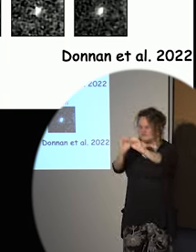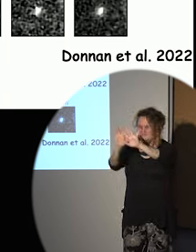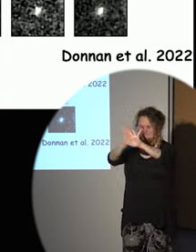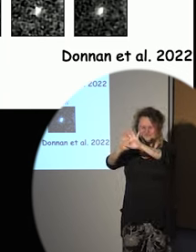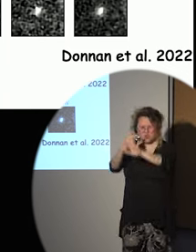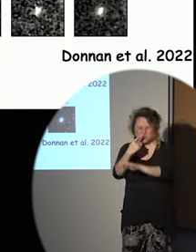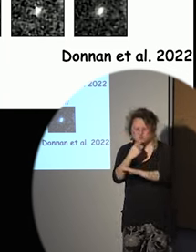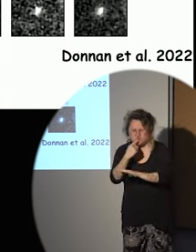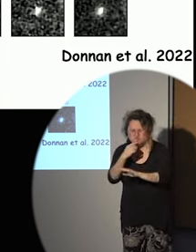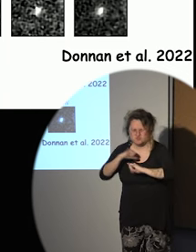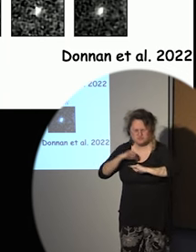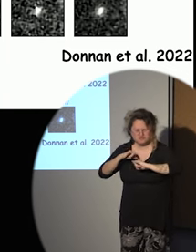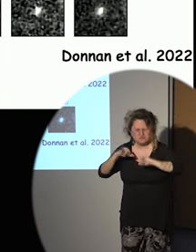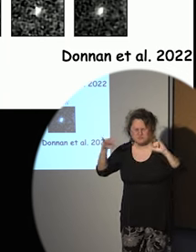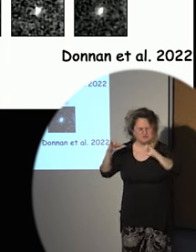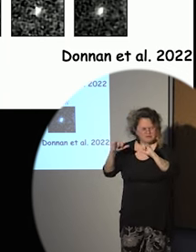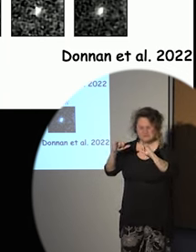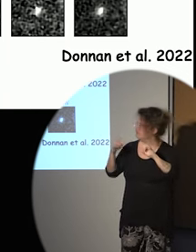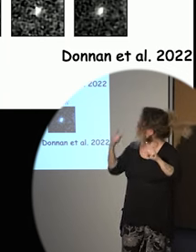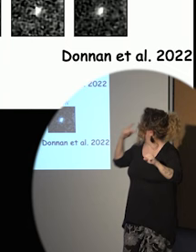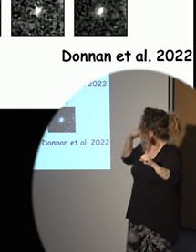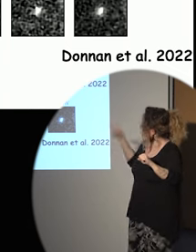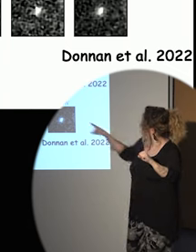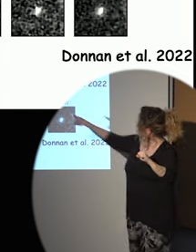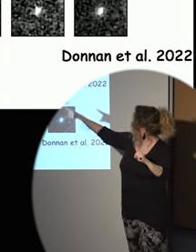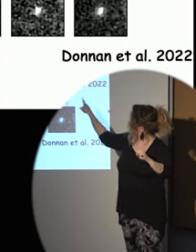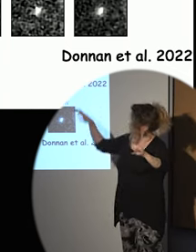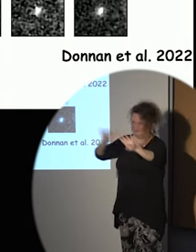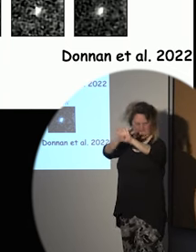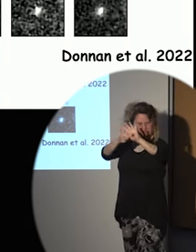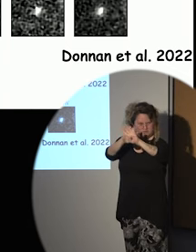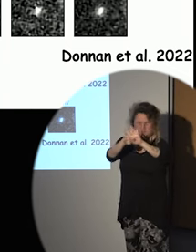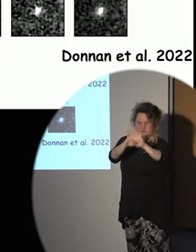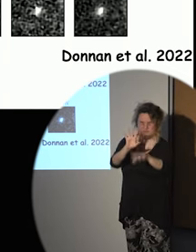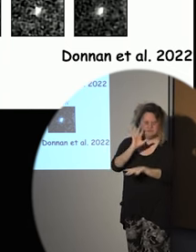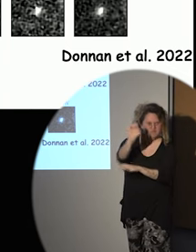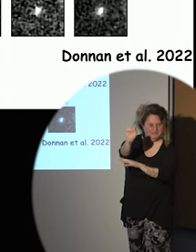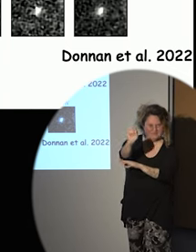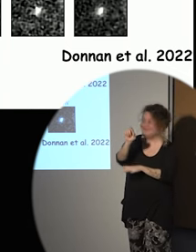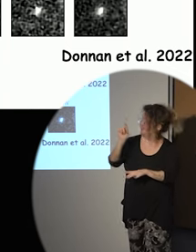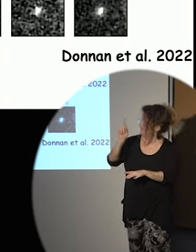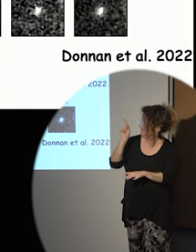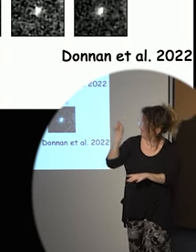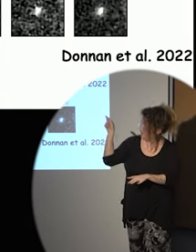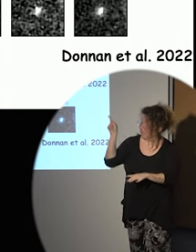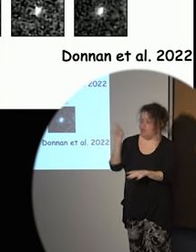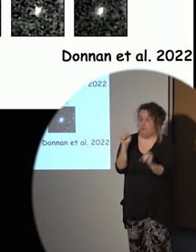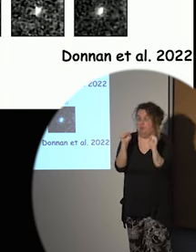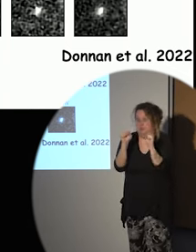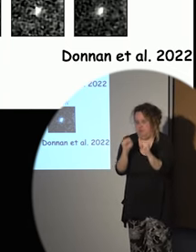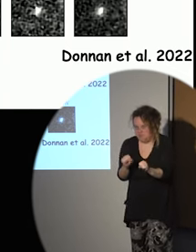observer des galaxies que vous voyez uniquement dans les fils les plus rouges. Et là, il pourrait y avoir une galaxie